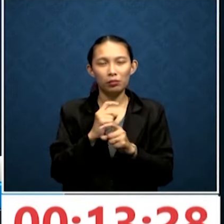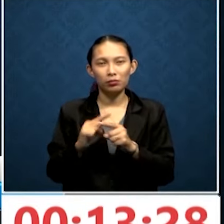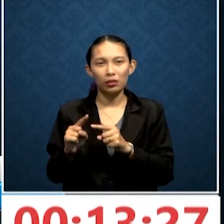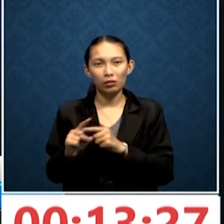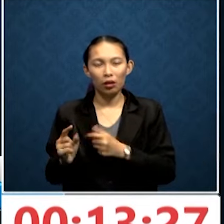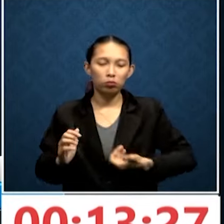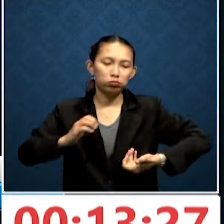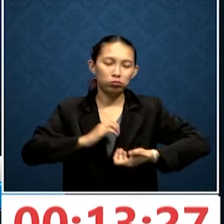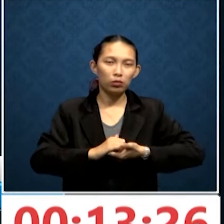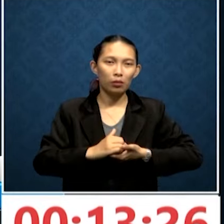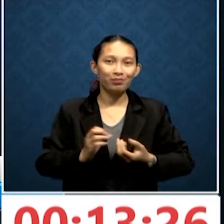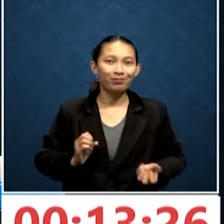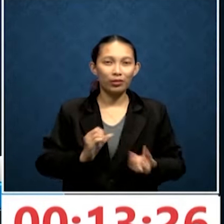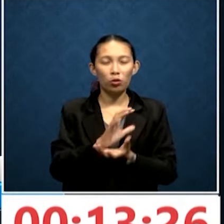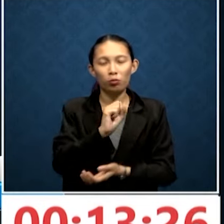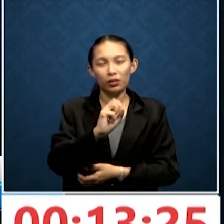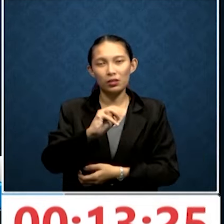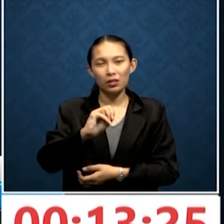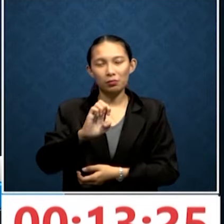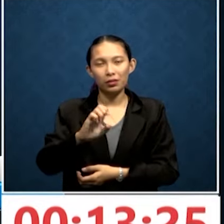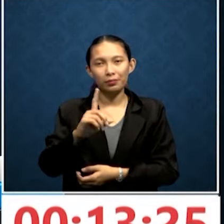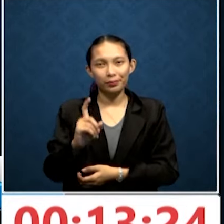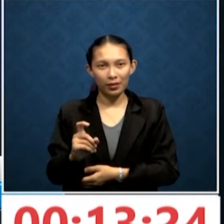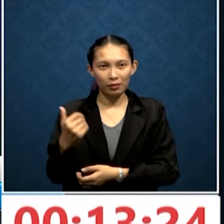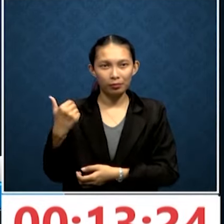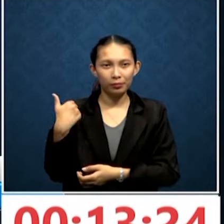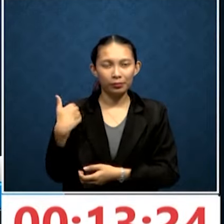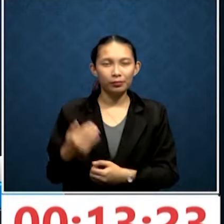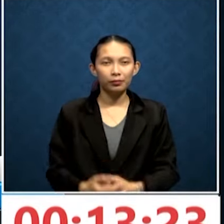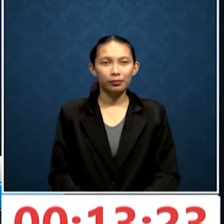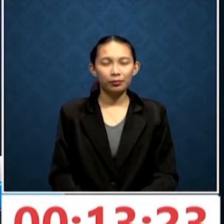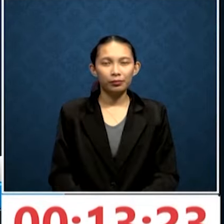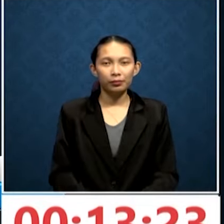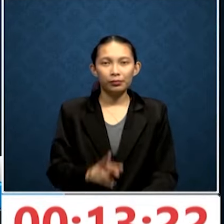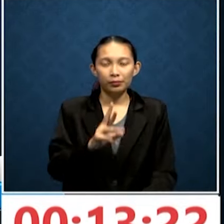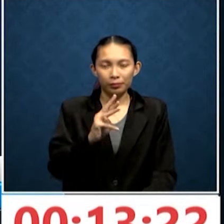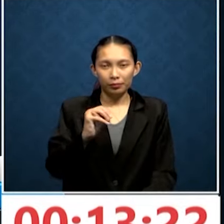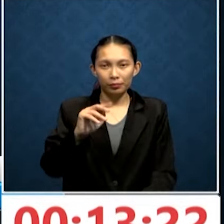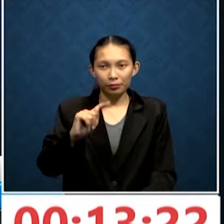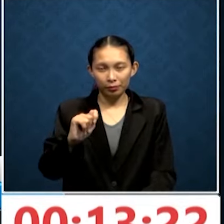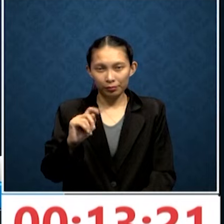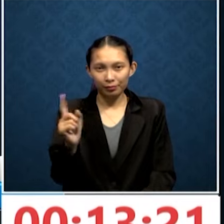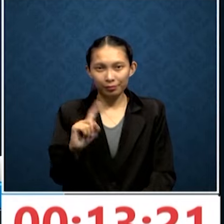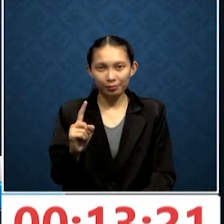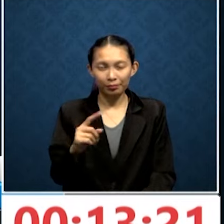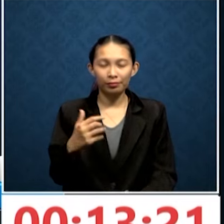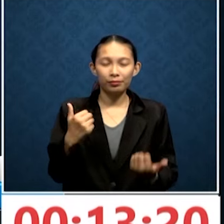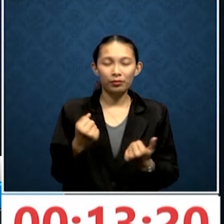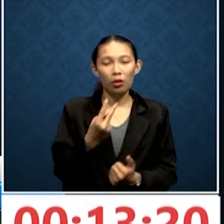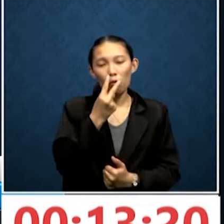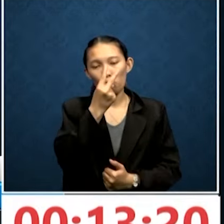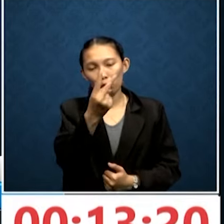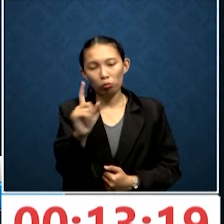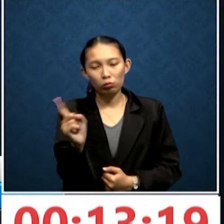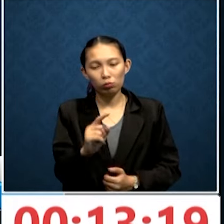นทำให้ SME ไทยนั้นพังยับเยินไปท่านรัฐมนตรีคะท่านจะยืนดู